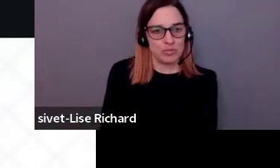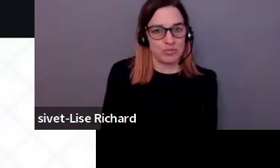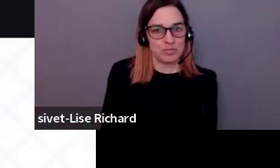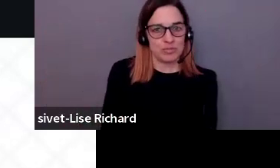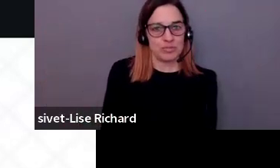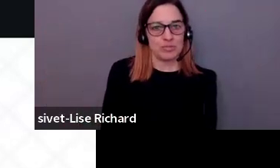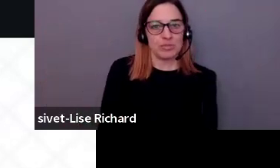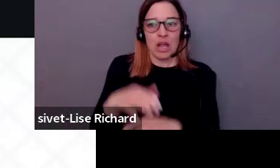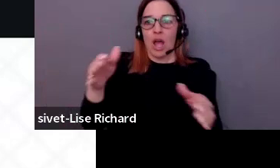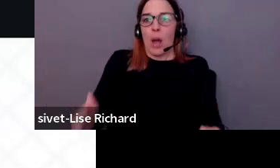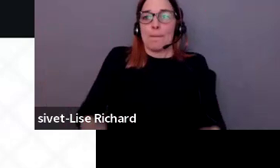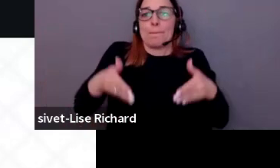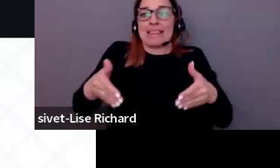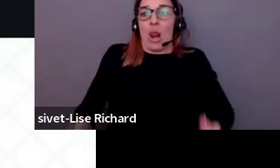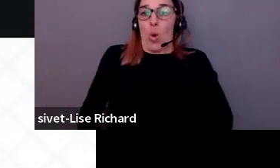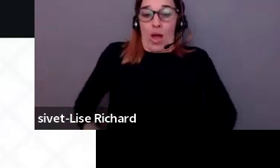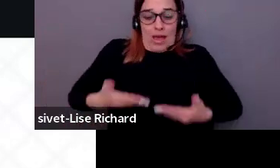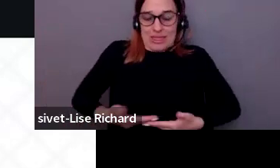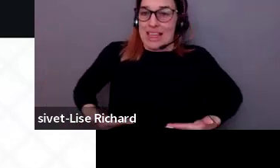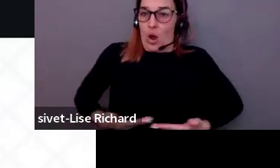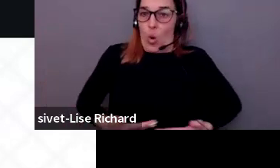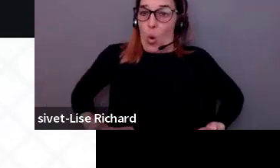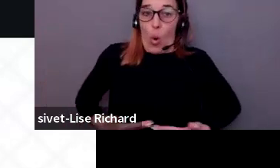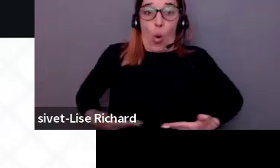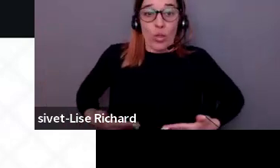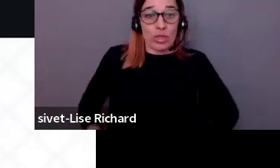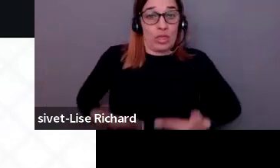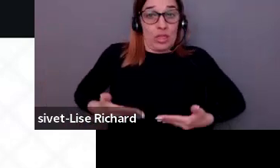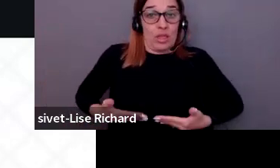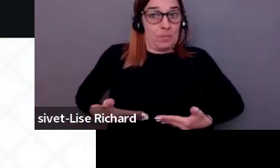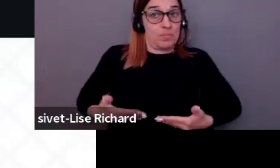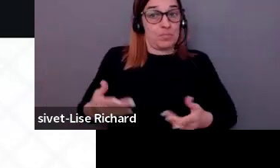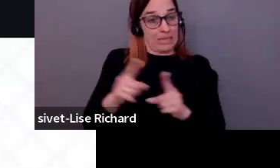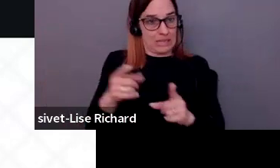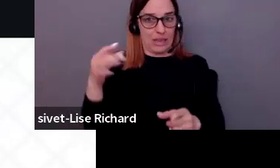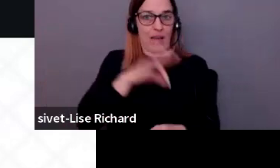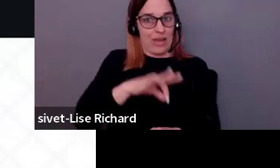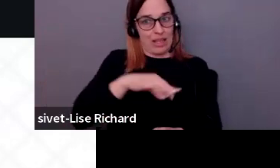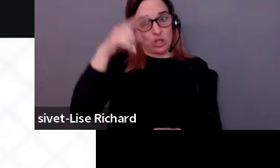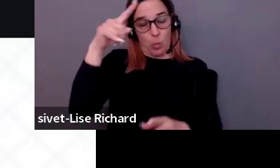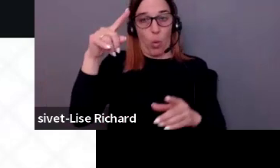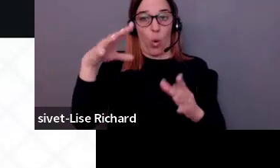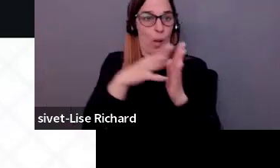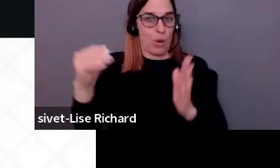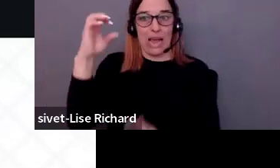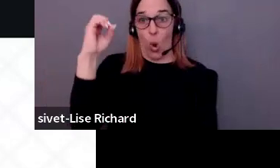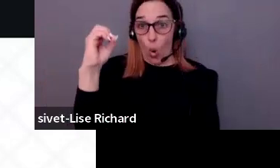OK, le pantalon à taille haute aussi, ça vient avantager nos silhouettes en haut. Et vu qu'on est en haut, qu'on est plus